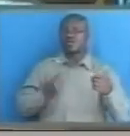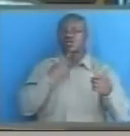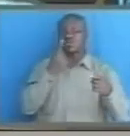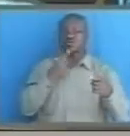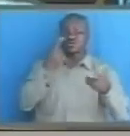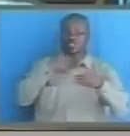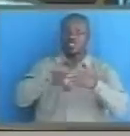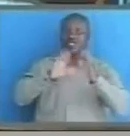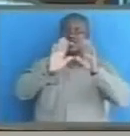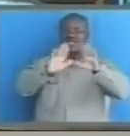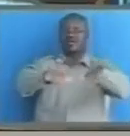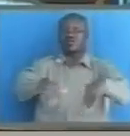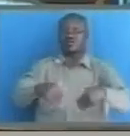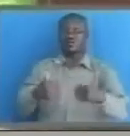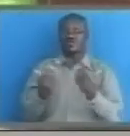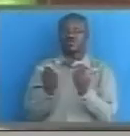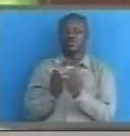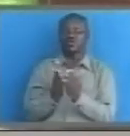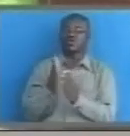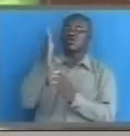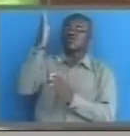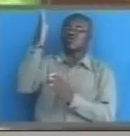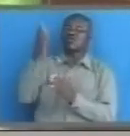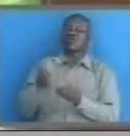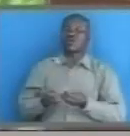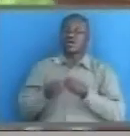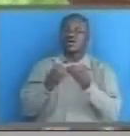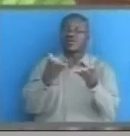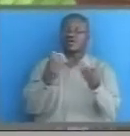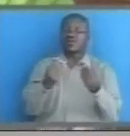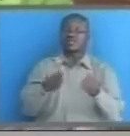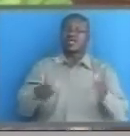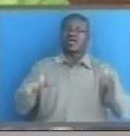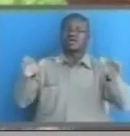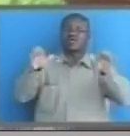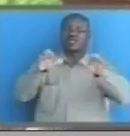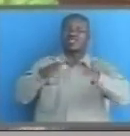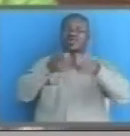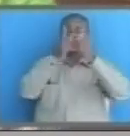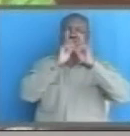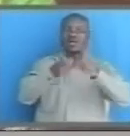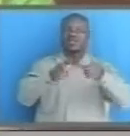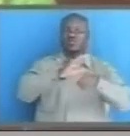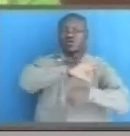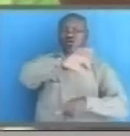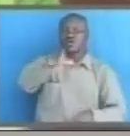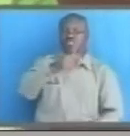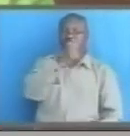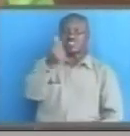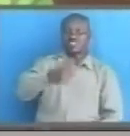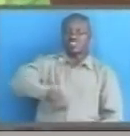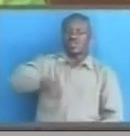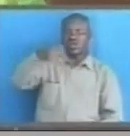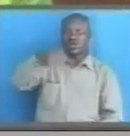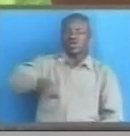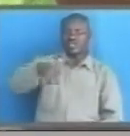Bunge nawashukuru Sana na mwenyezi mungu awepe wepesi katika shughuli Zao na awabariki Sana walimu wote nchini Tanzania ongereni na